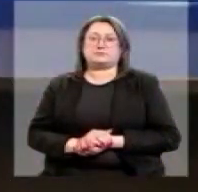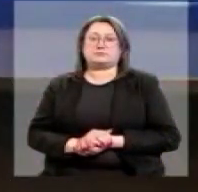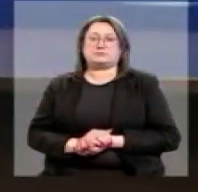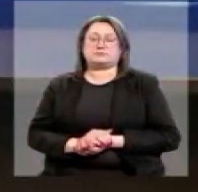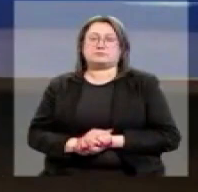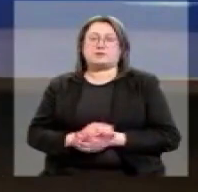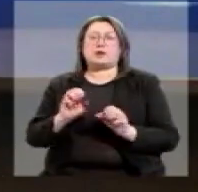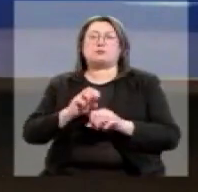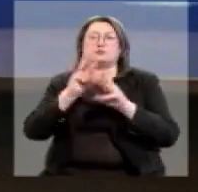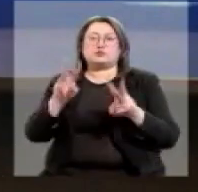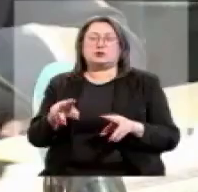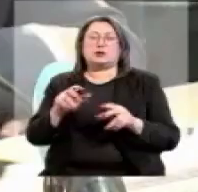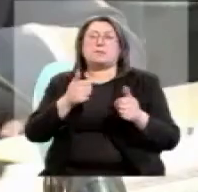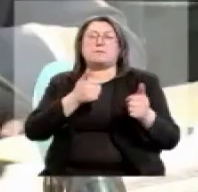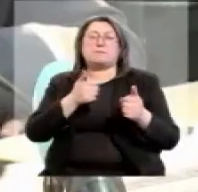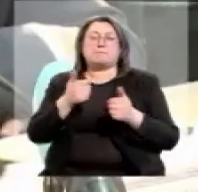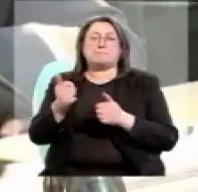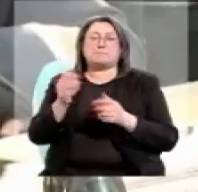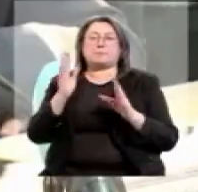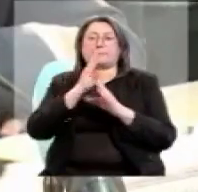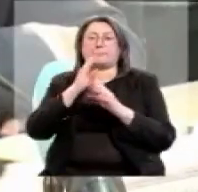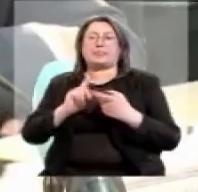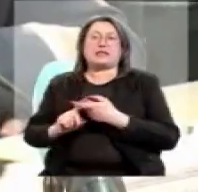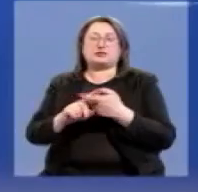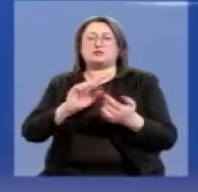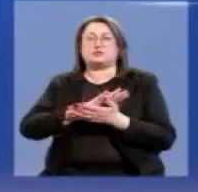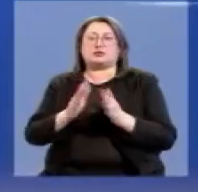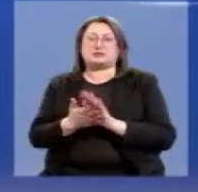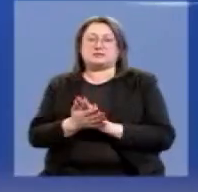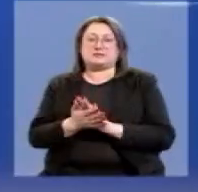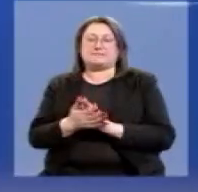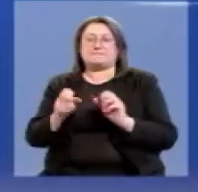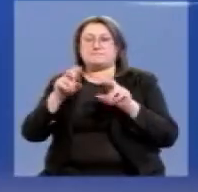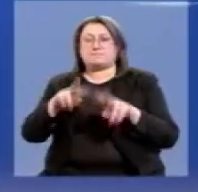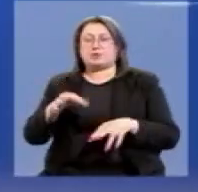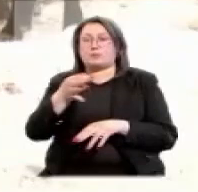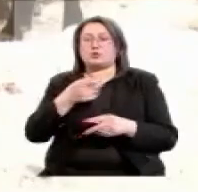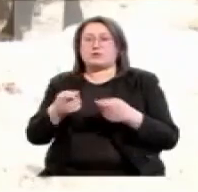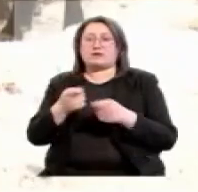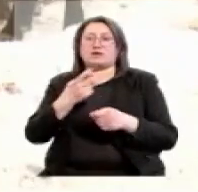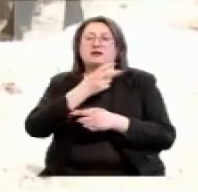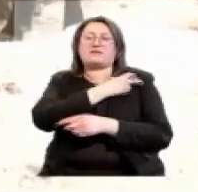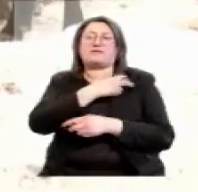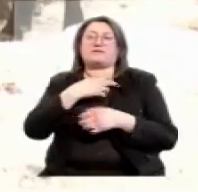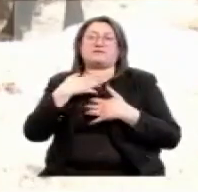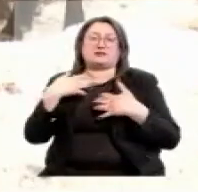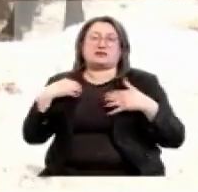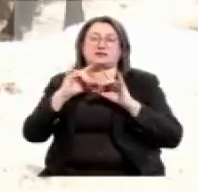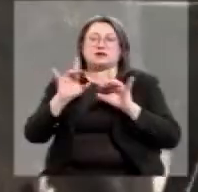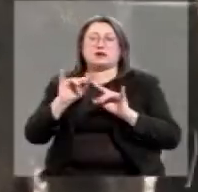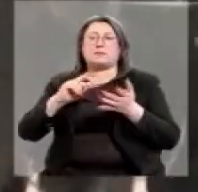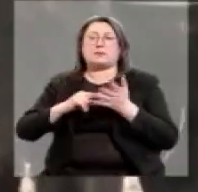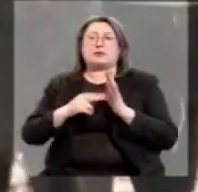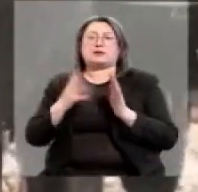Қолайлы эпизодиялық жағдайды қамтамасыз ету, облыстық ветеринария басқармасының мамандары жоспарлы профилактикалық егу жұмысы